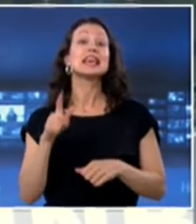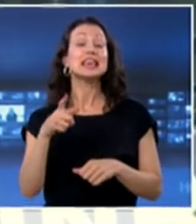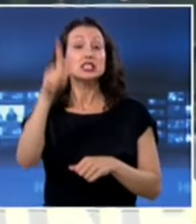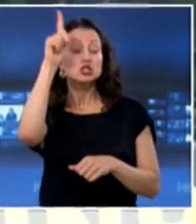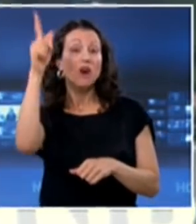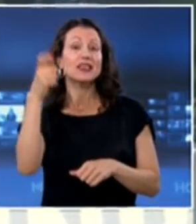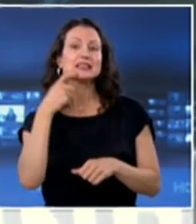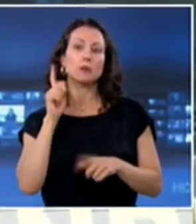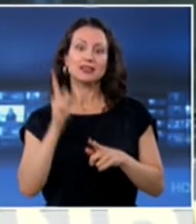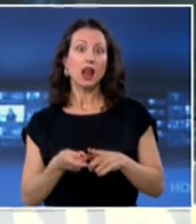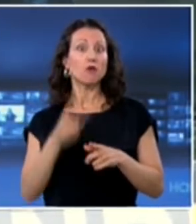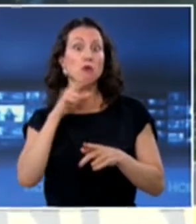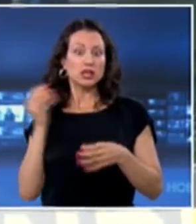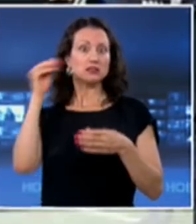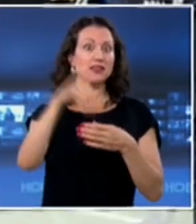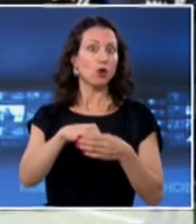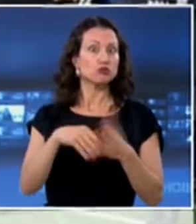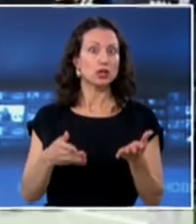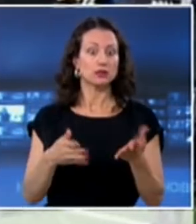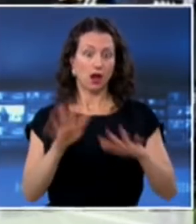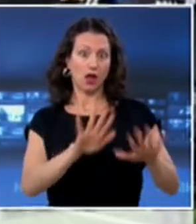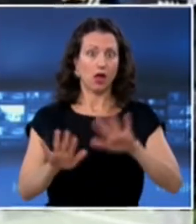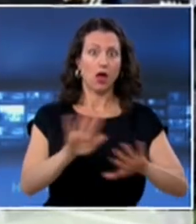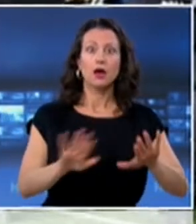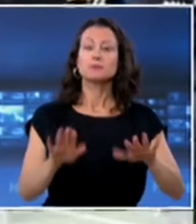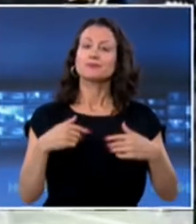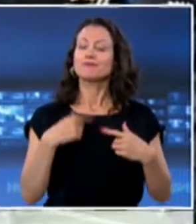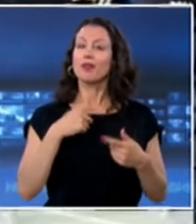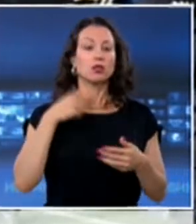момента районният съд в Пловдив издаде 18 осъдителни присъди,